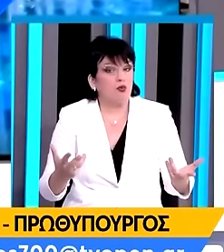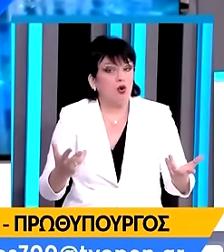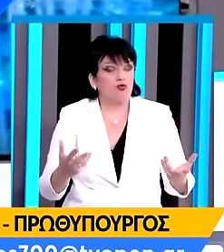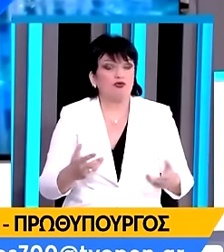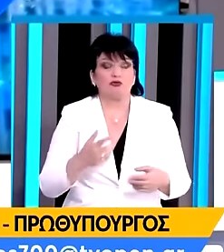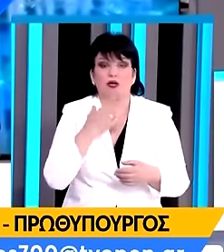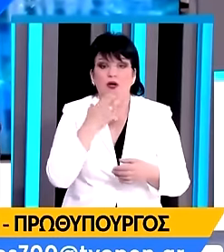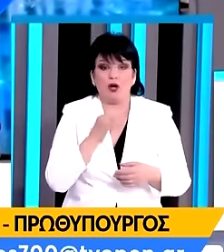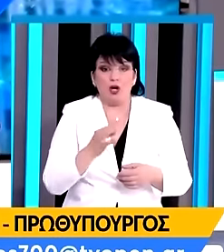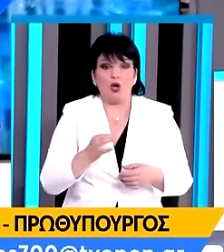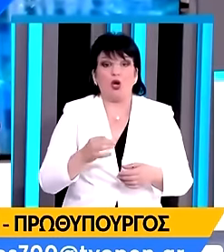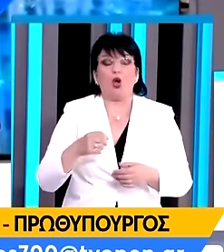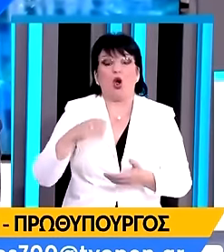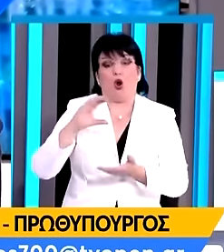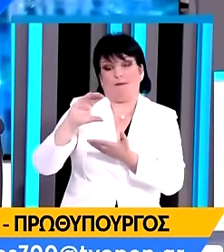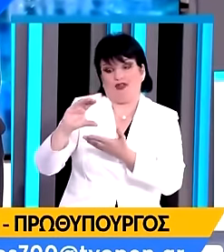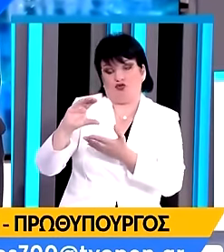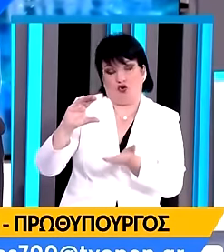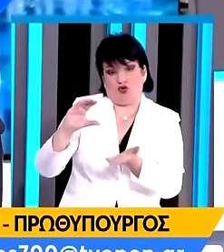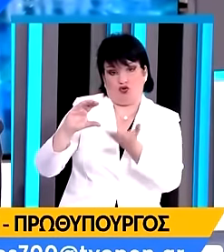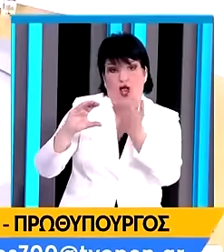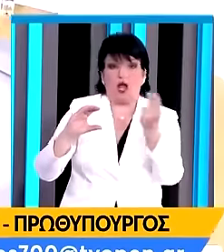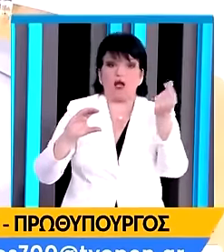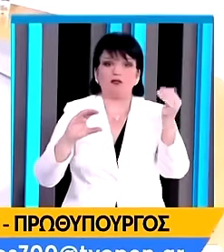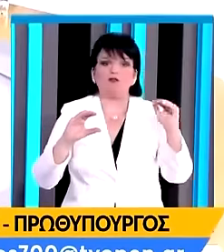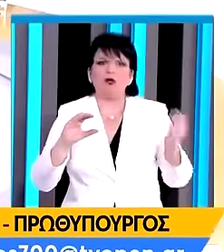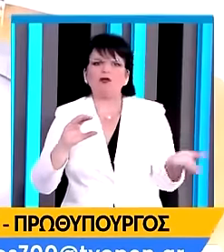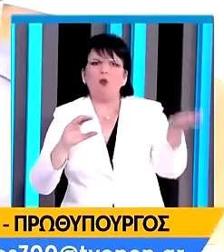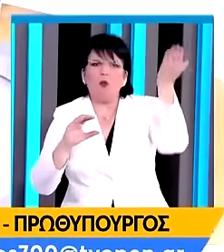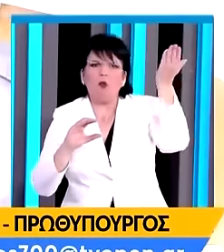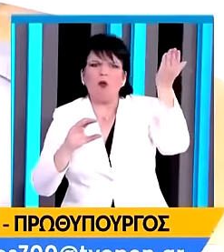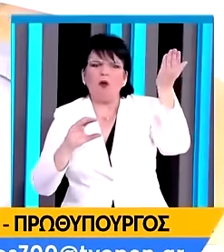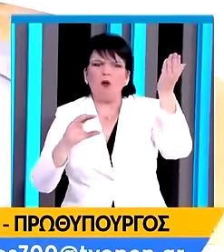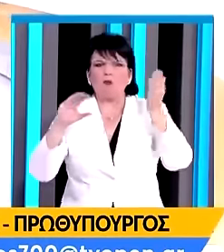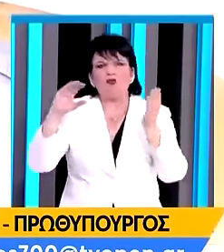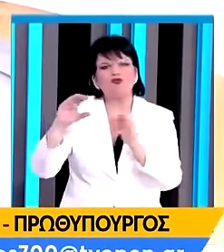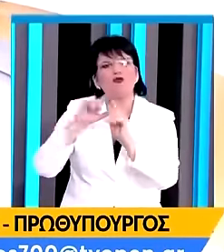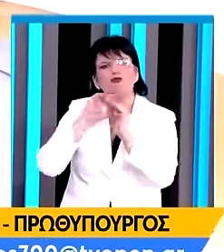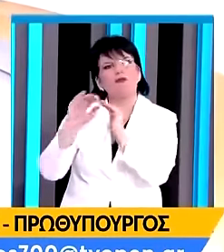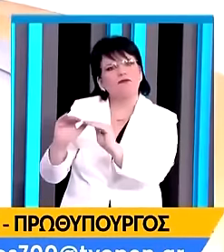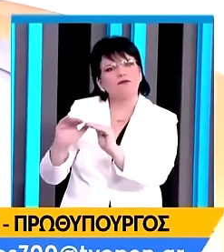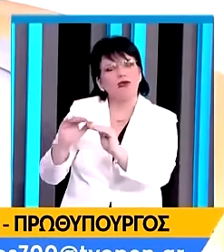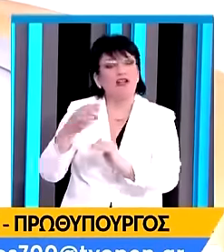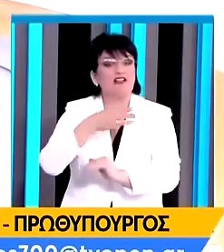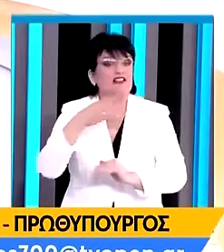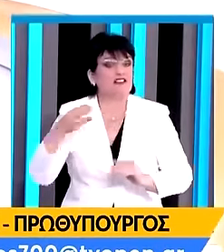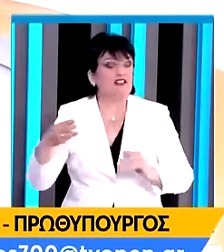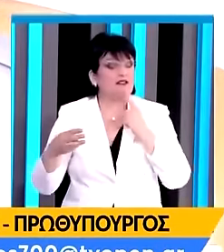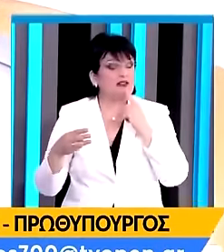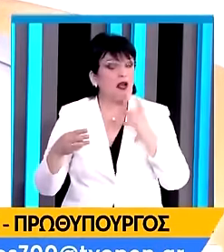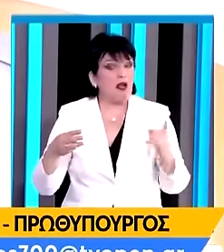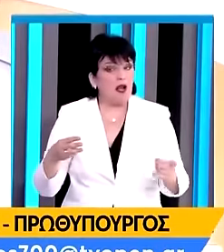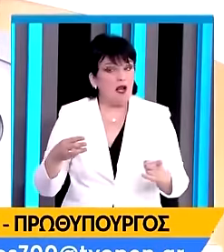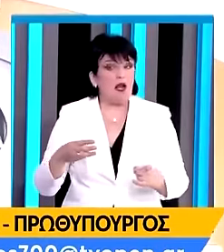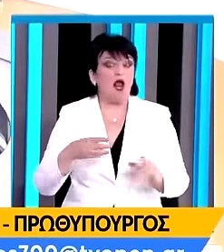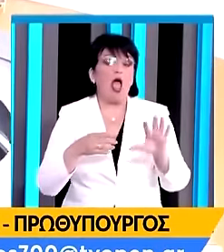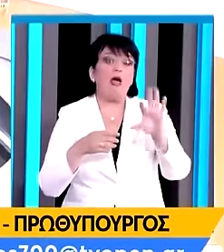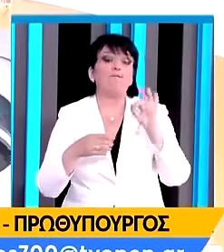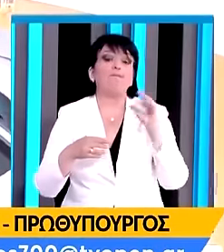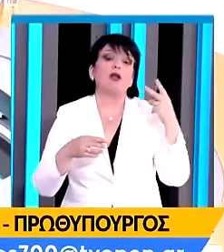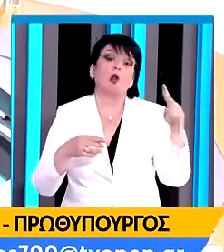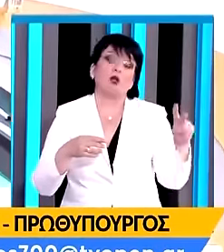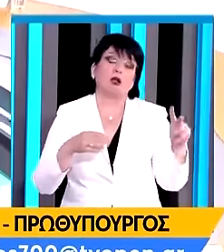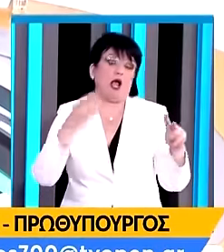μισθούς, ο μισθός αυξάνεται λίγο, αλλά τιμές ανεβαίνουν. Αυτό είναι ένα θέμα. Η αντιπολίτευση λέει ότι εσείς στην ουσία είναι πολιτική σας επιλογή